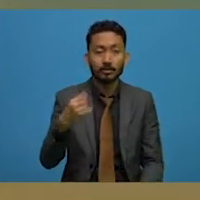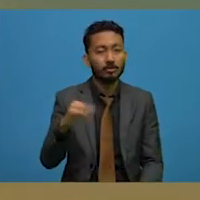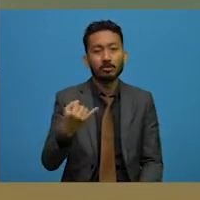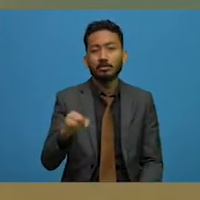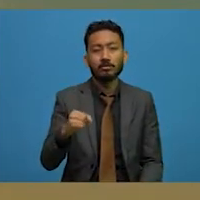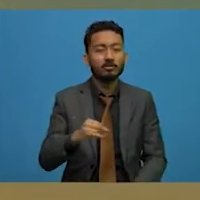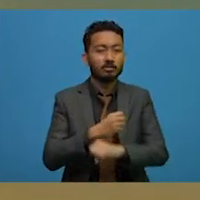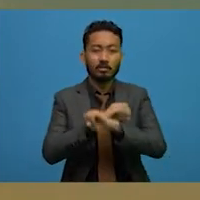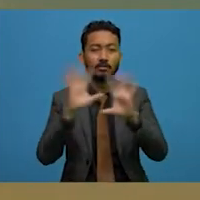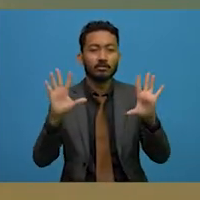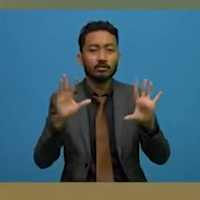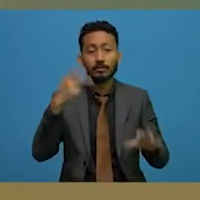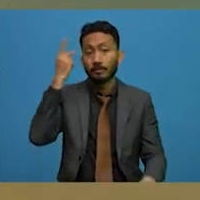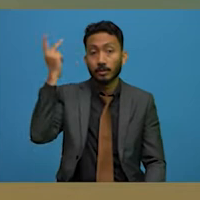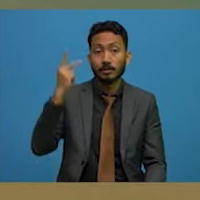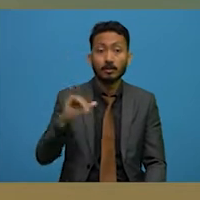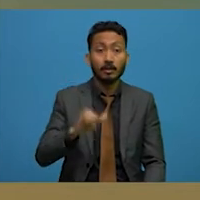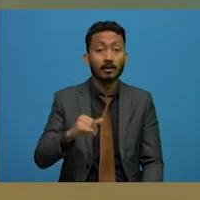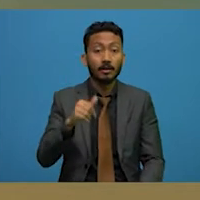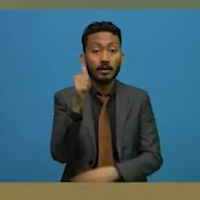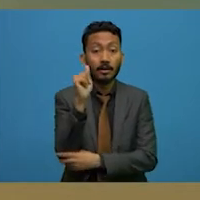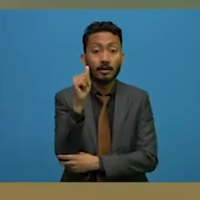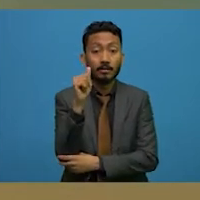menjelaskan konsep yang abstrak.